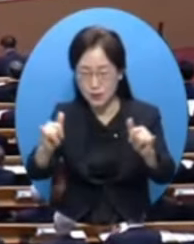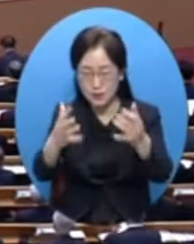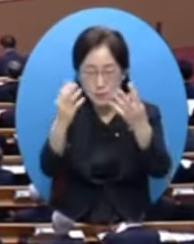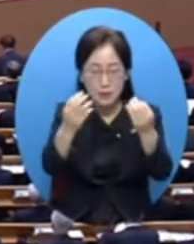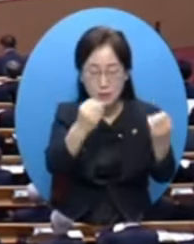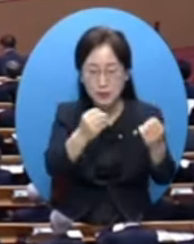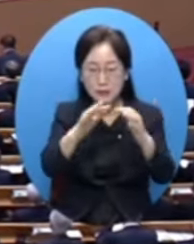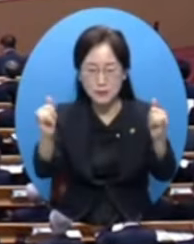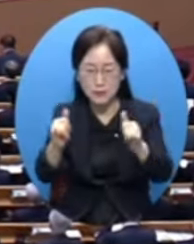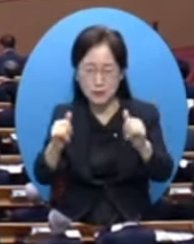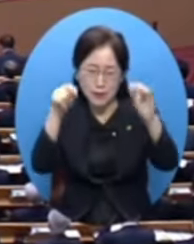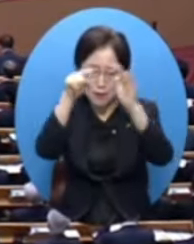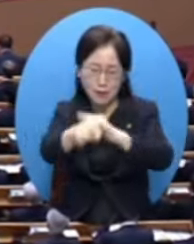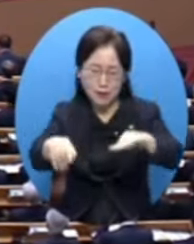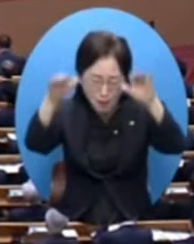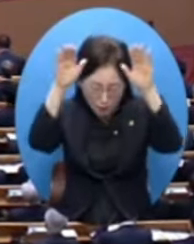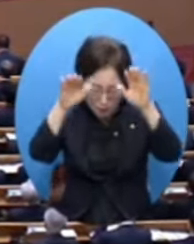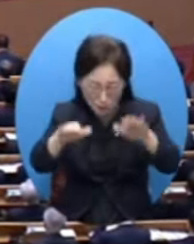곳을 참배합니다.